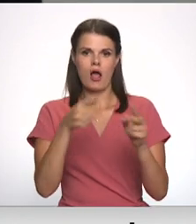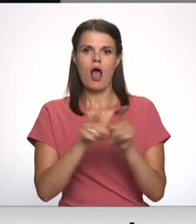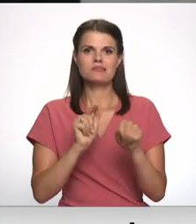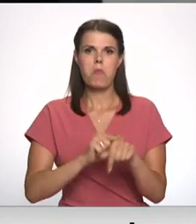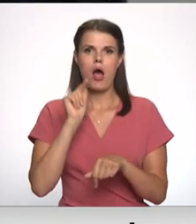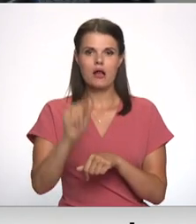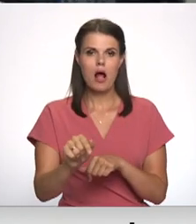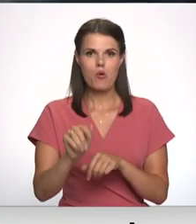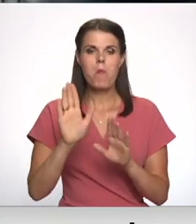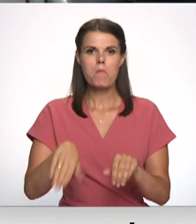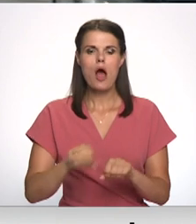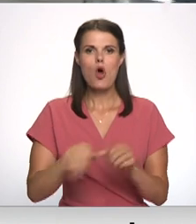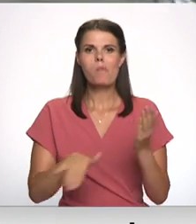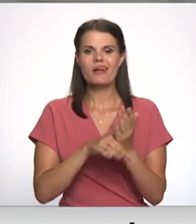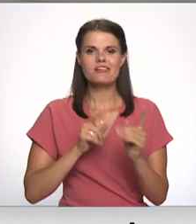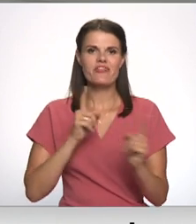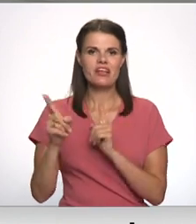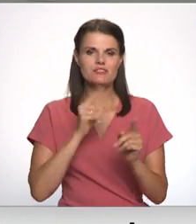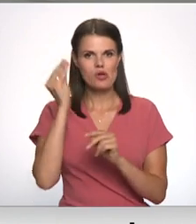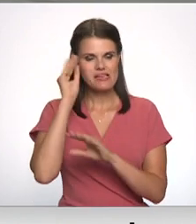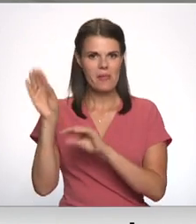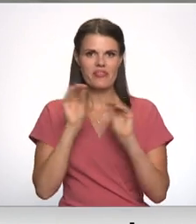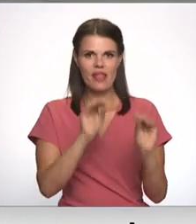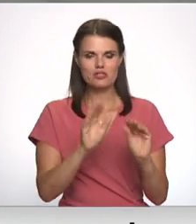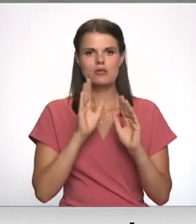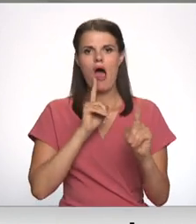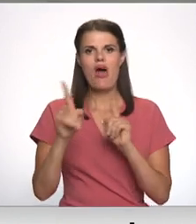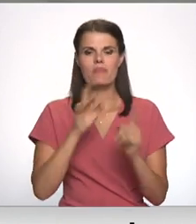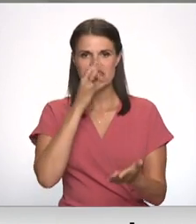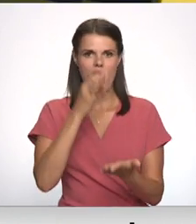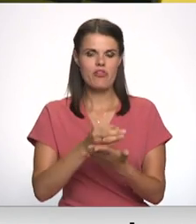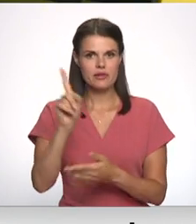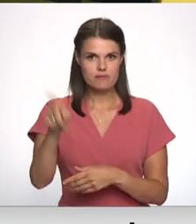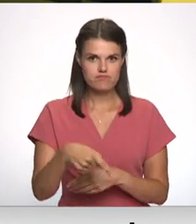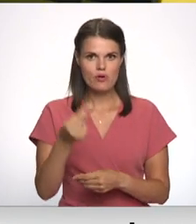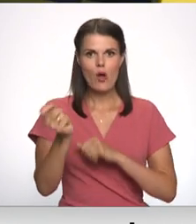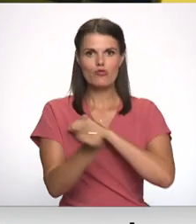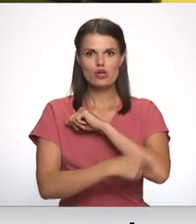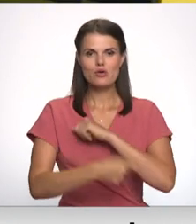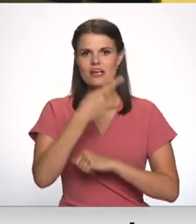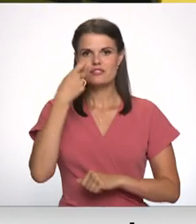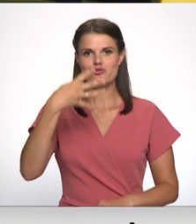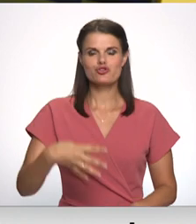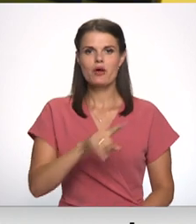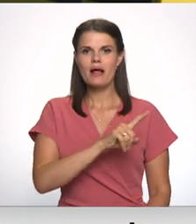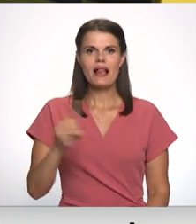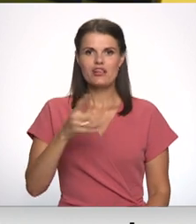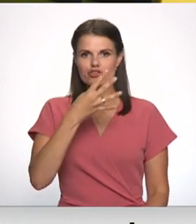Par operatīvā transporta imitēšanu paredzēta administratīvā atbildība, uzsver policijā. Naudas sots no 140